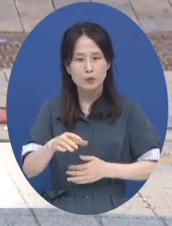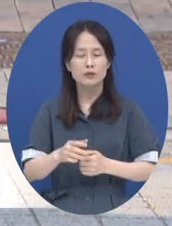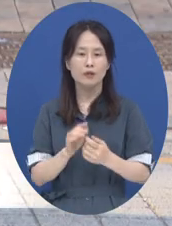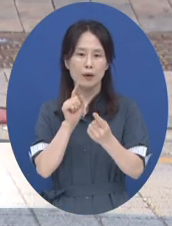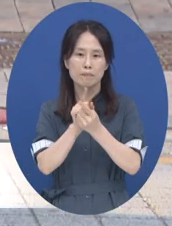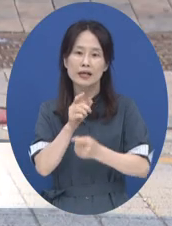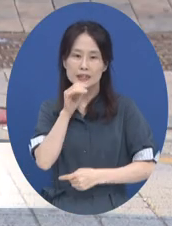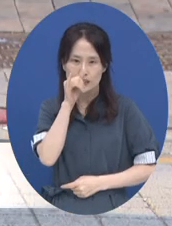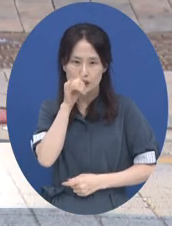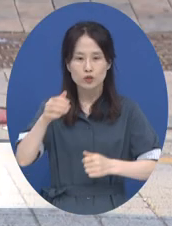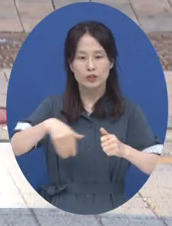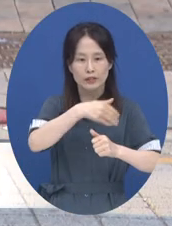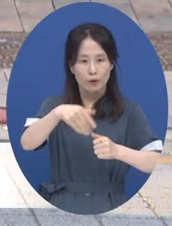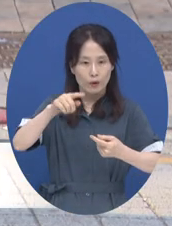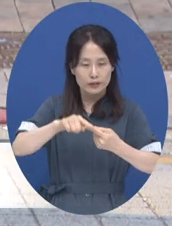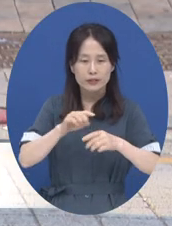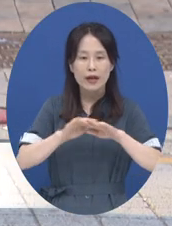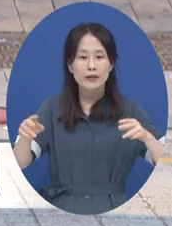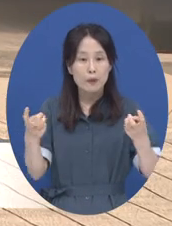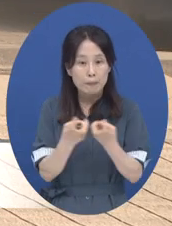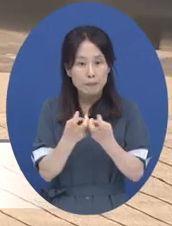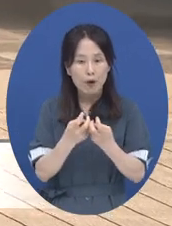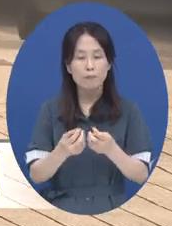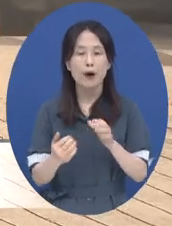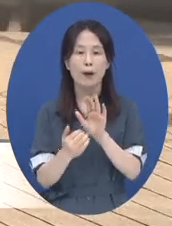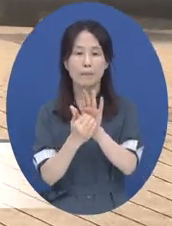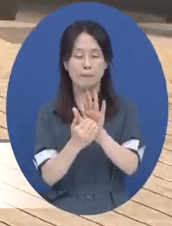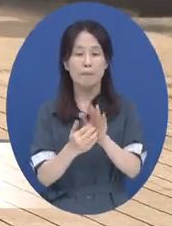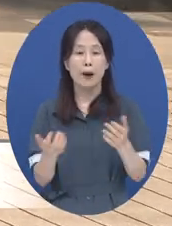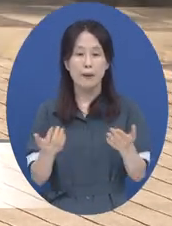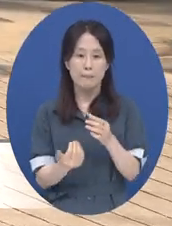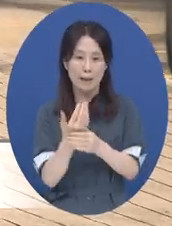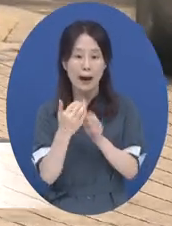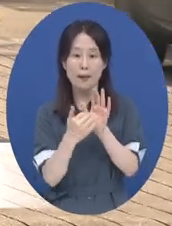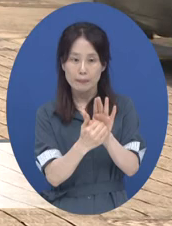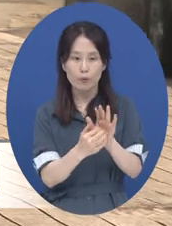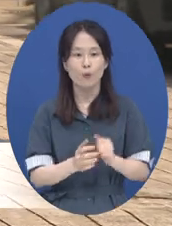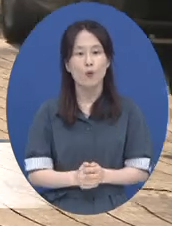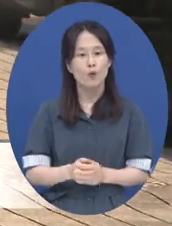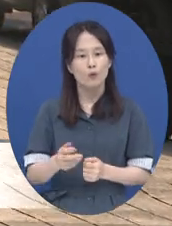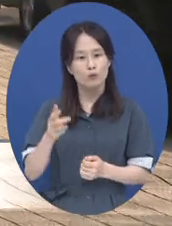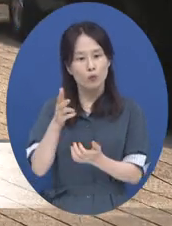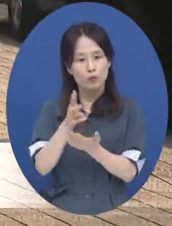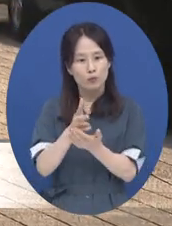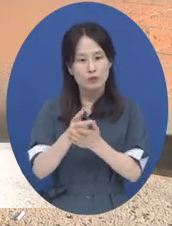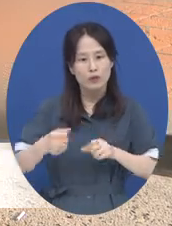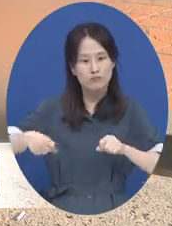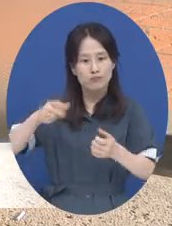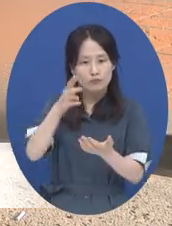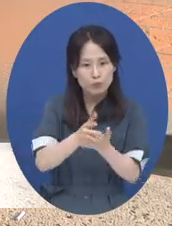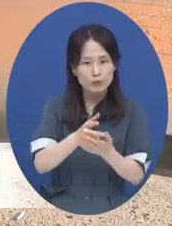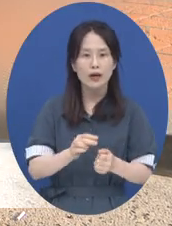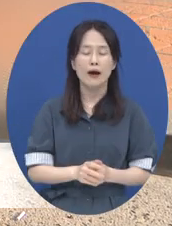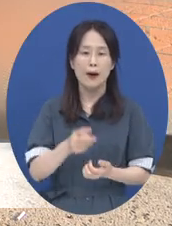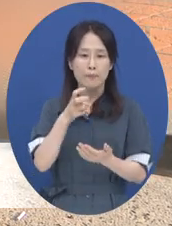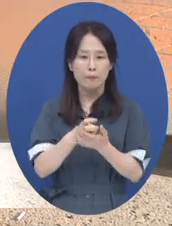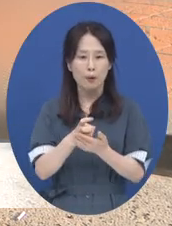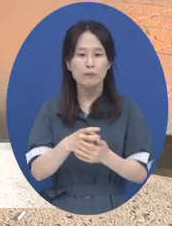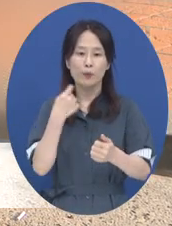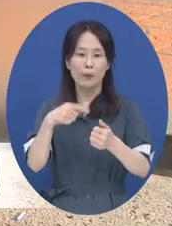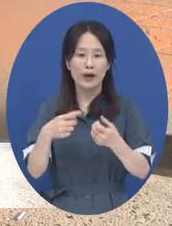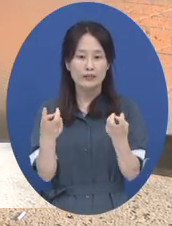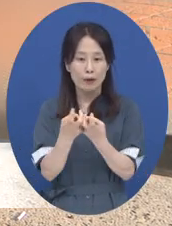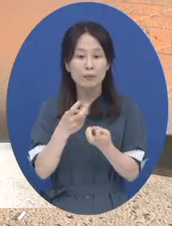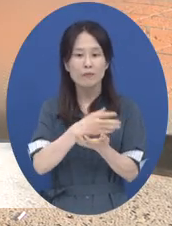수 있는 상황별 대처 방안과 사고 예방, 이륜차 정비 방법, 배달 종사자 관련 법령, 그리고 강의 방법